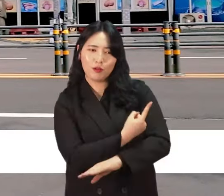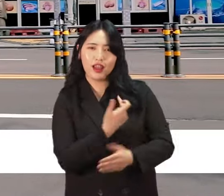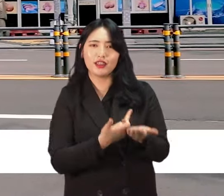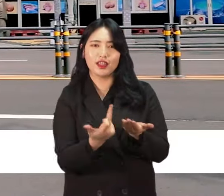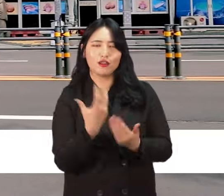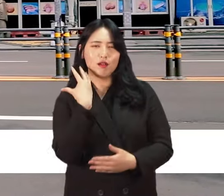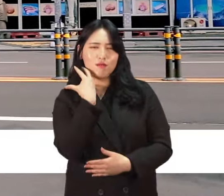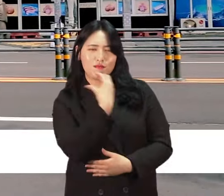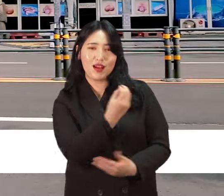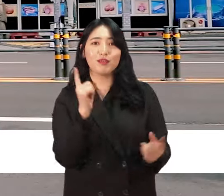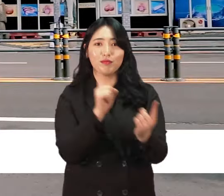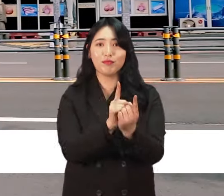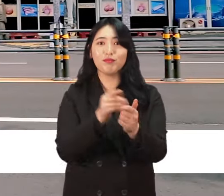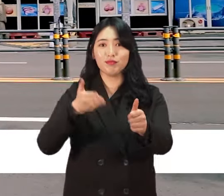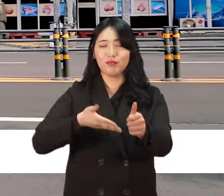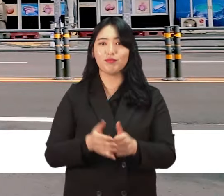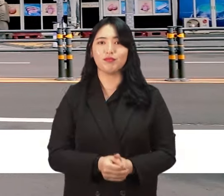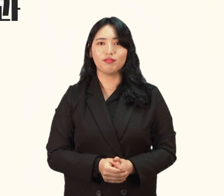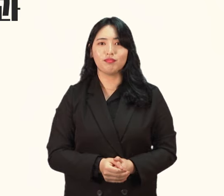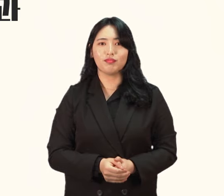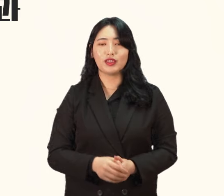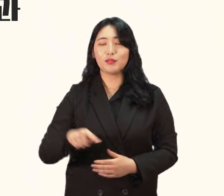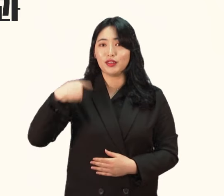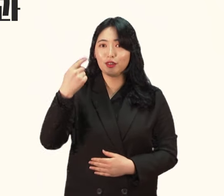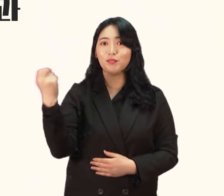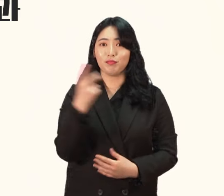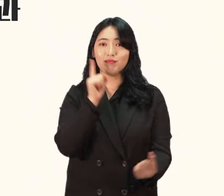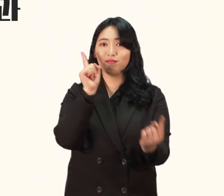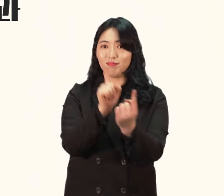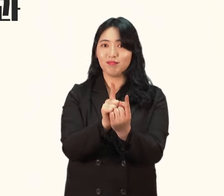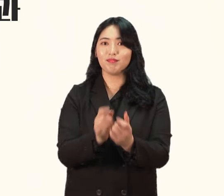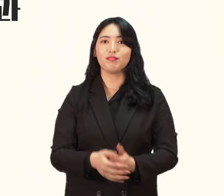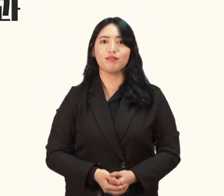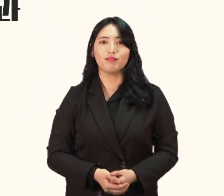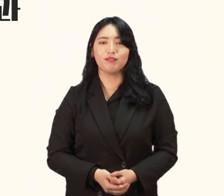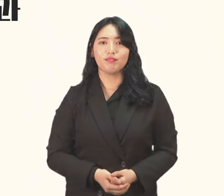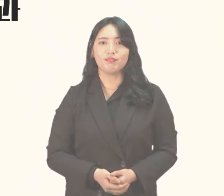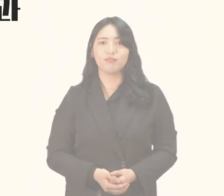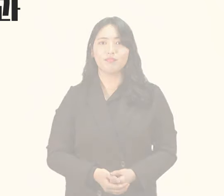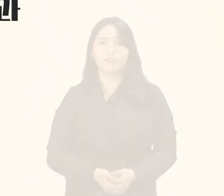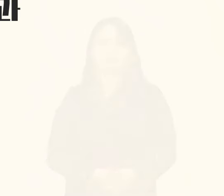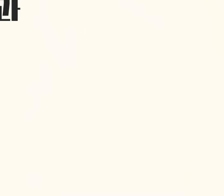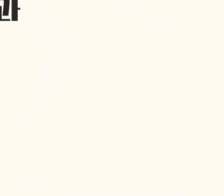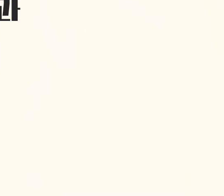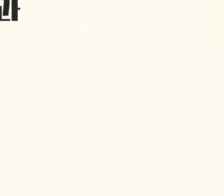제주의 매력을 만나보세요 그럼 다음에 또 만나요